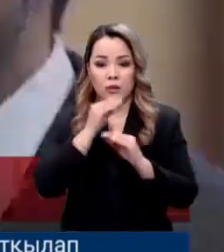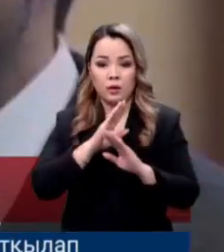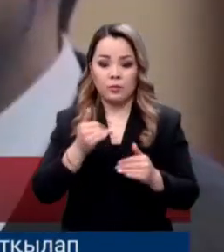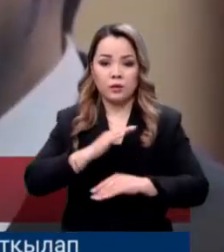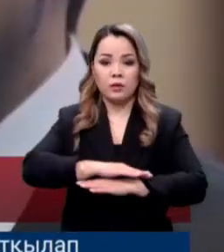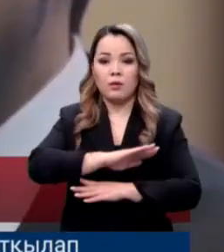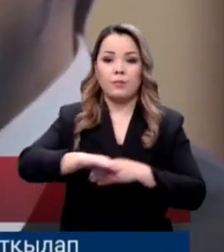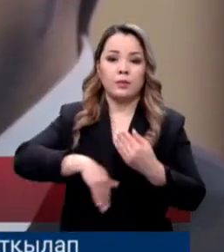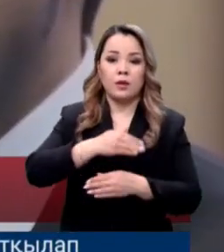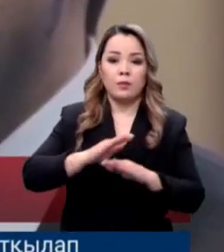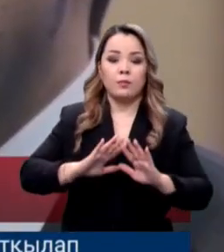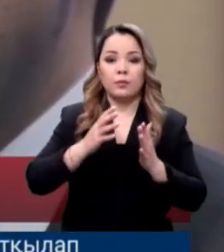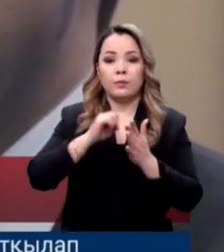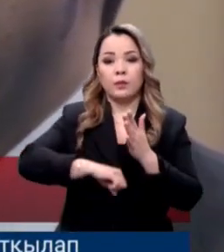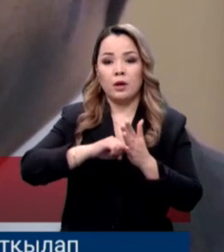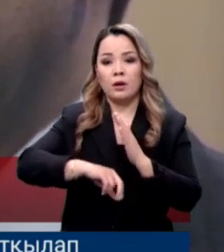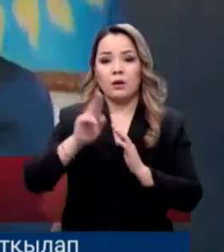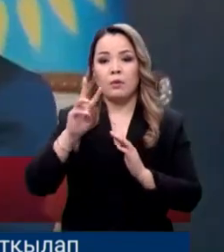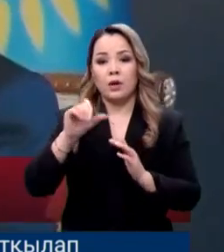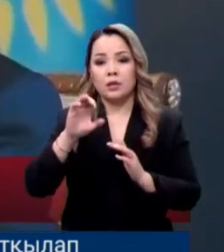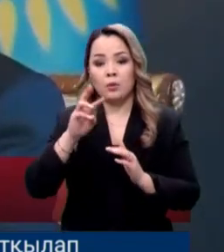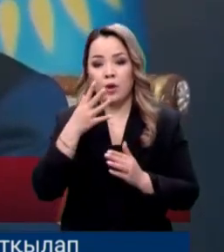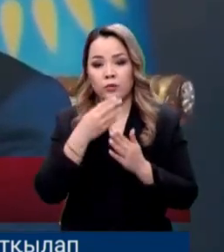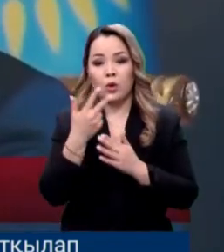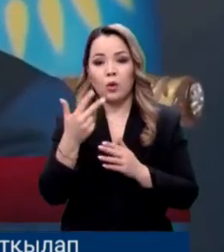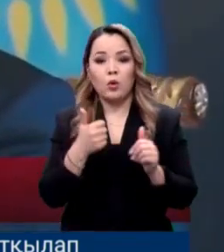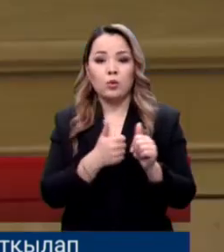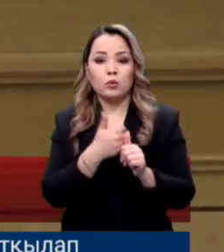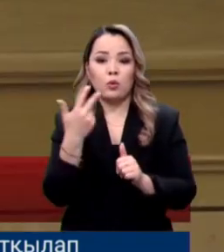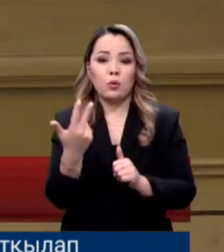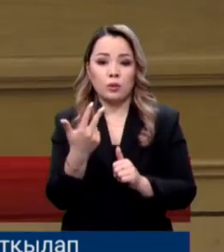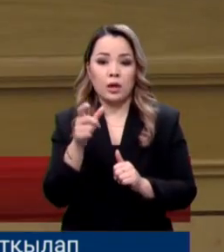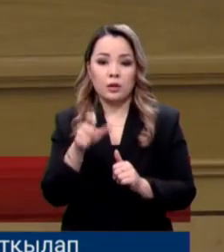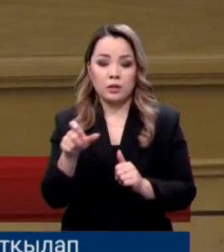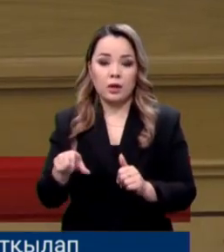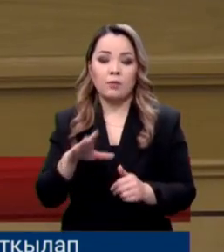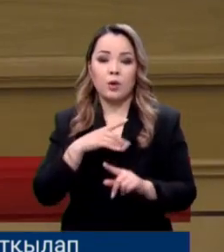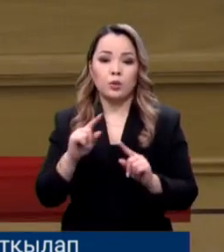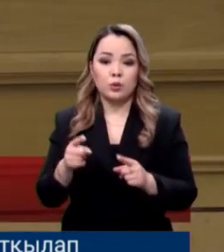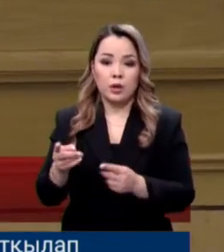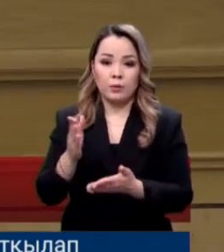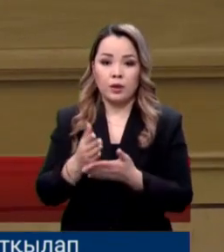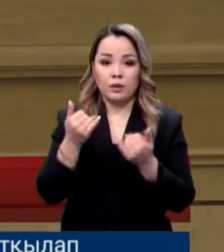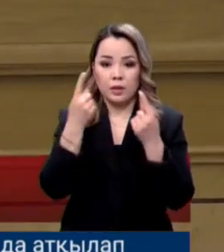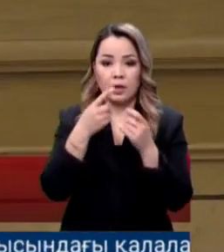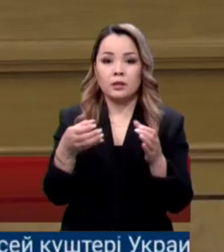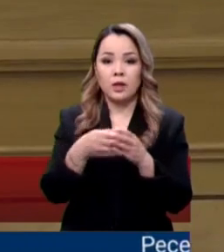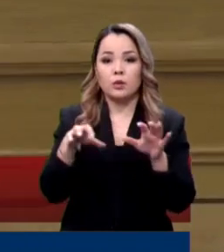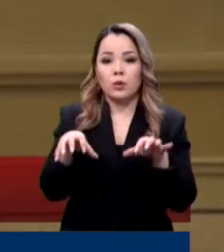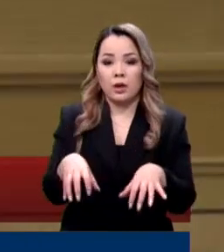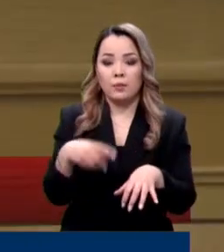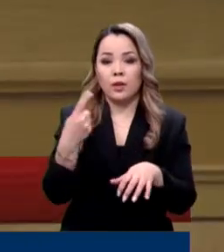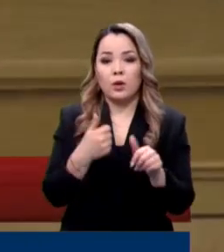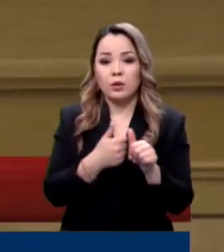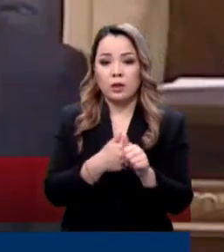жаппай тәртіпсіздіктерден кейін Мәсімов қана емес, оның 3 орынбасары да ұсталды. Ал қауіпсіздік комитетінің экс-төрағасының 1